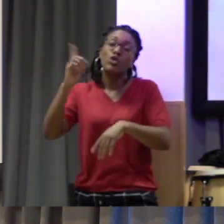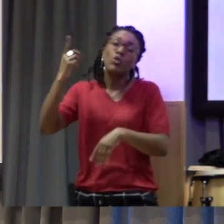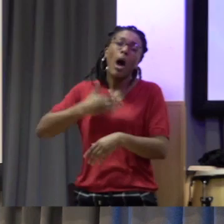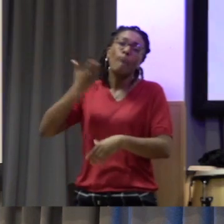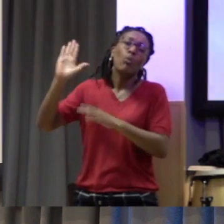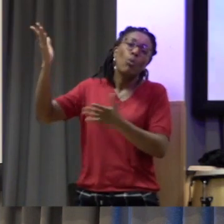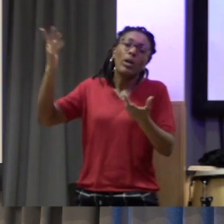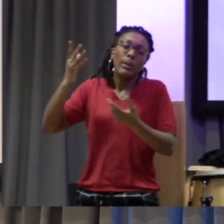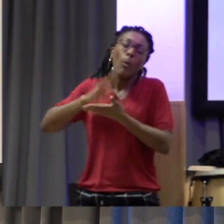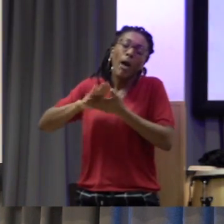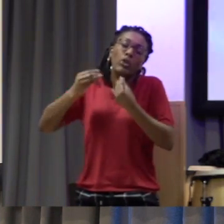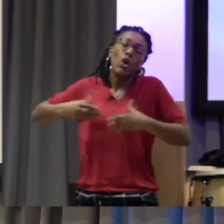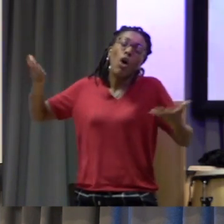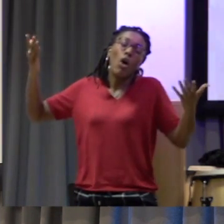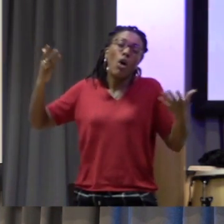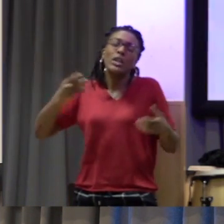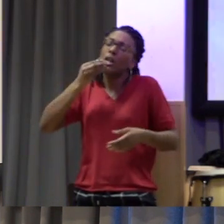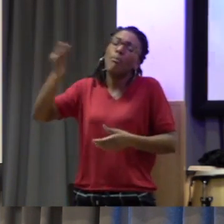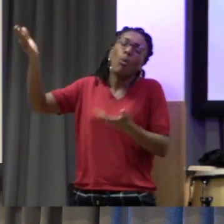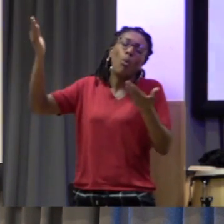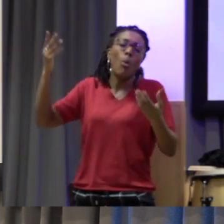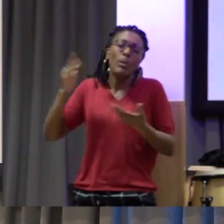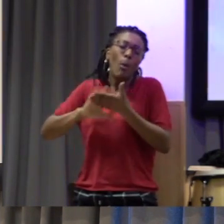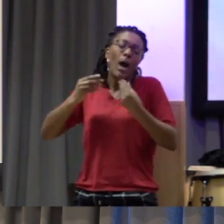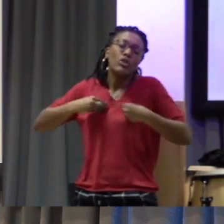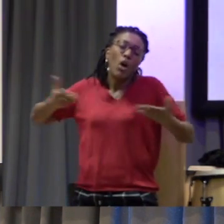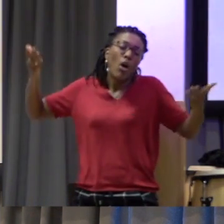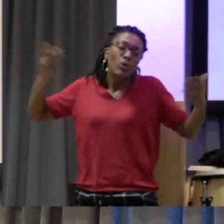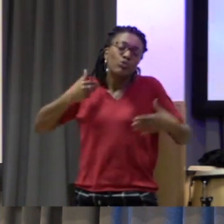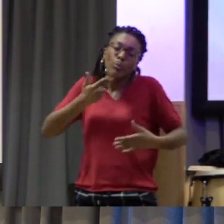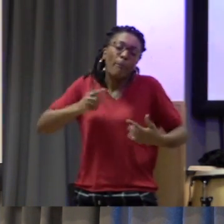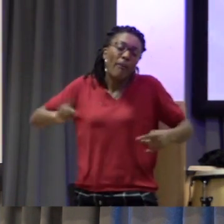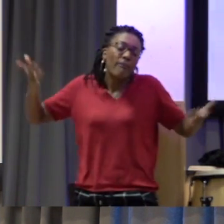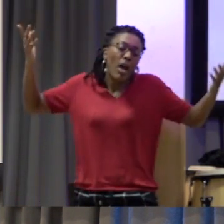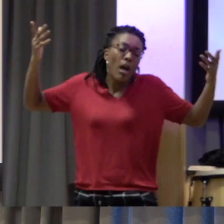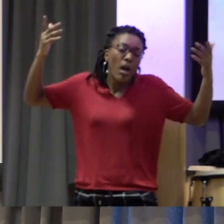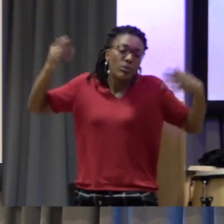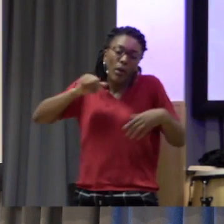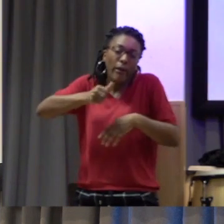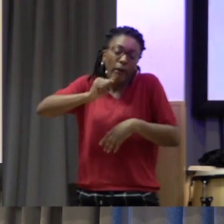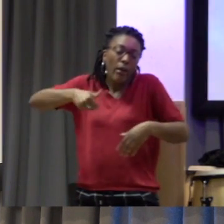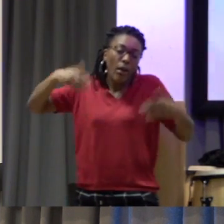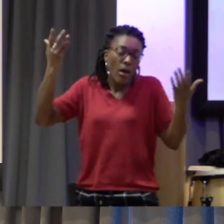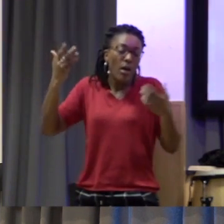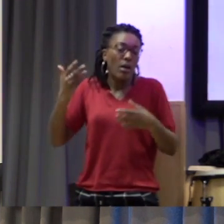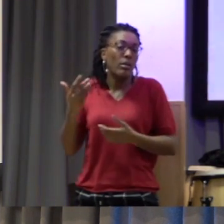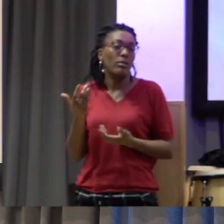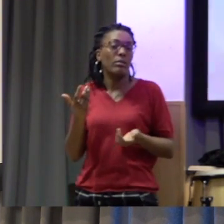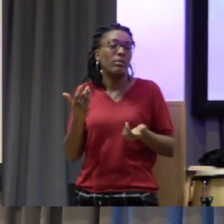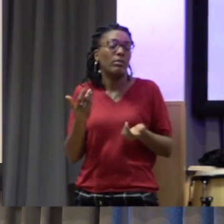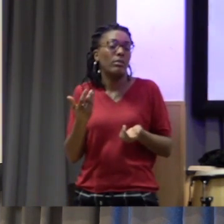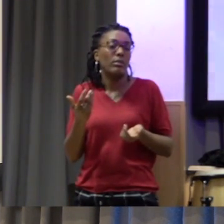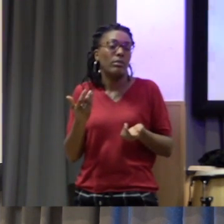d'amour. Mais il est bon, le Seigneur. Il est celui qui va me pardonner. Et comme on n'arrive